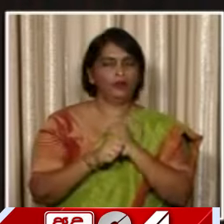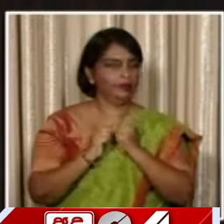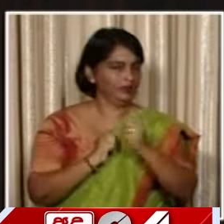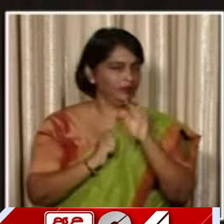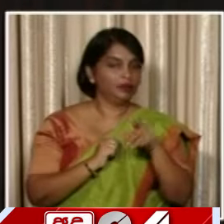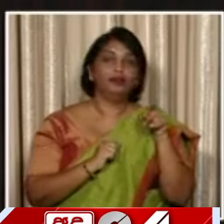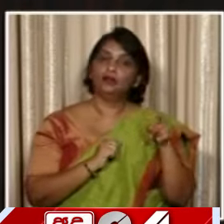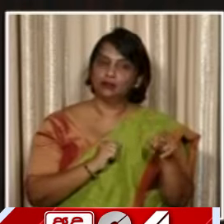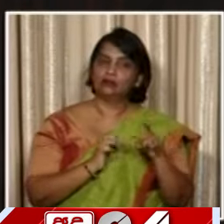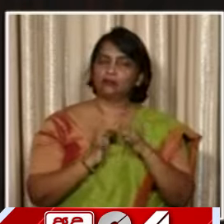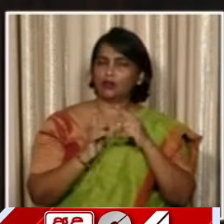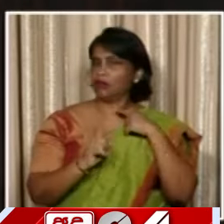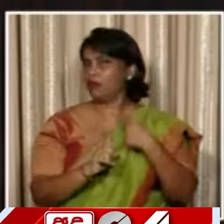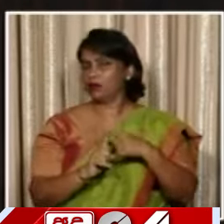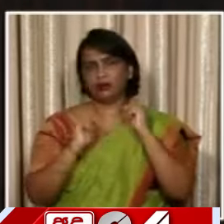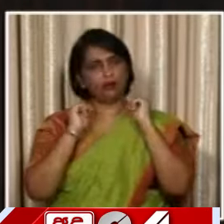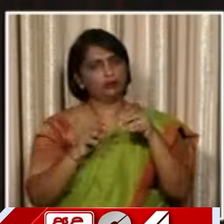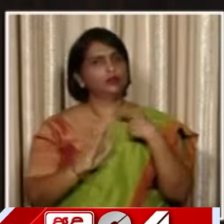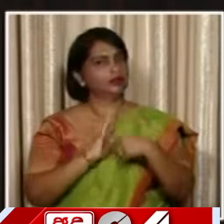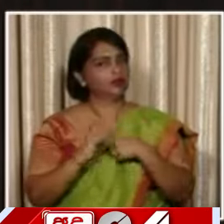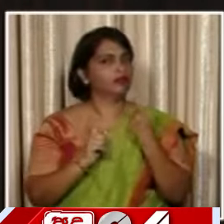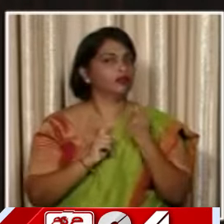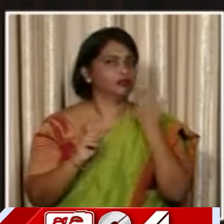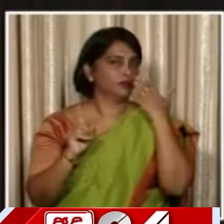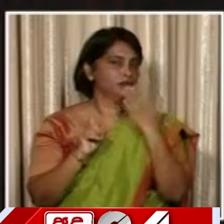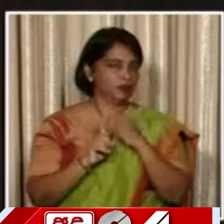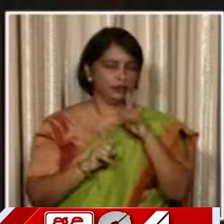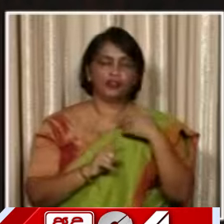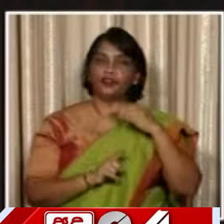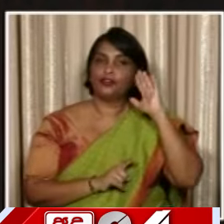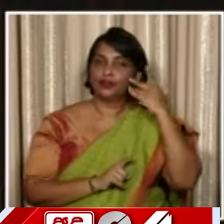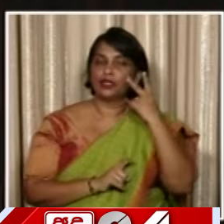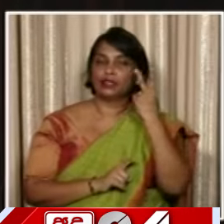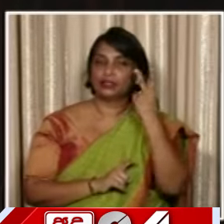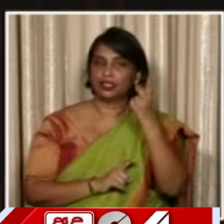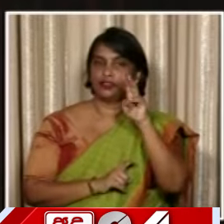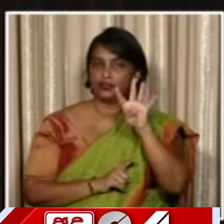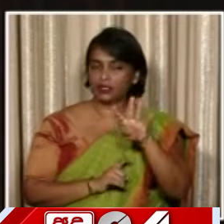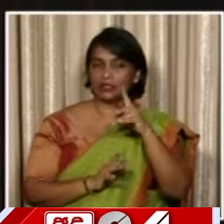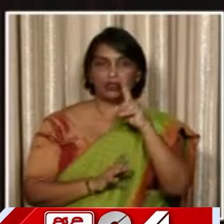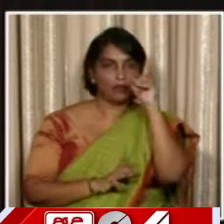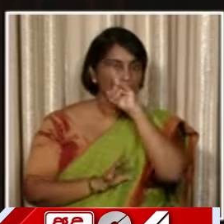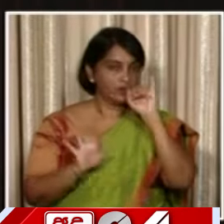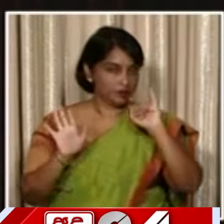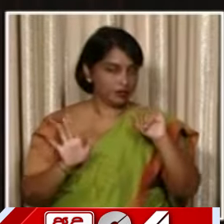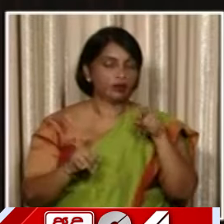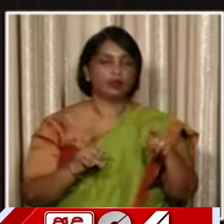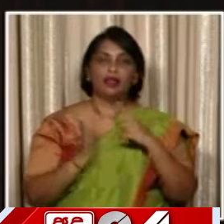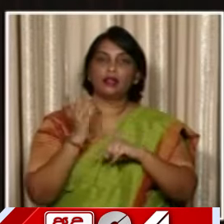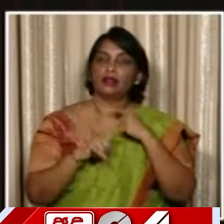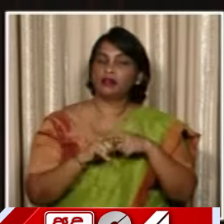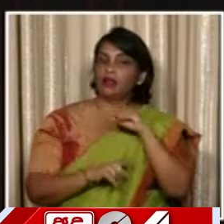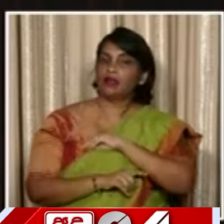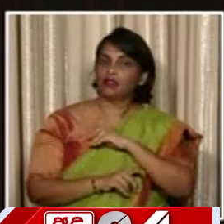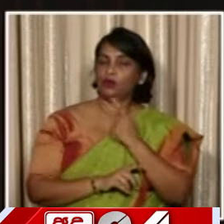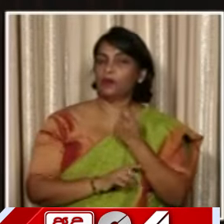ගෙනාව ඒවා ඉතා ධනාත්මක ලෙස මේ රටේ ආර්ථිකයට බලපෑවා විශේෂම 2024 පළමු මාස 6දී බදු ආදායම